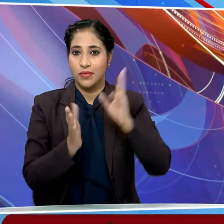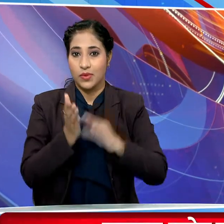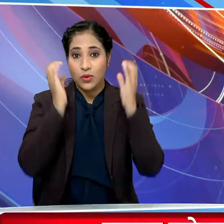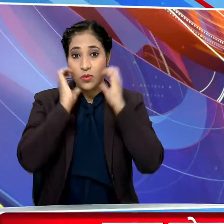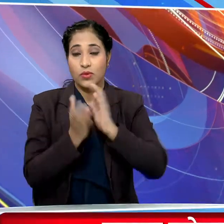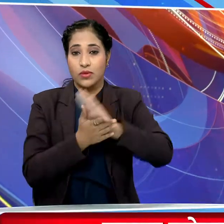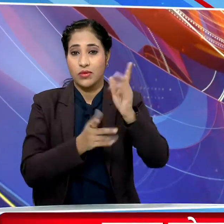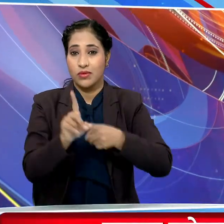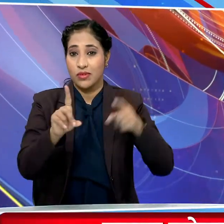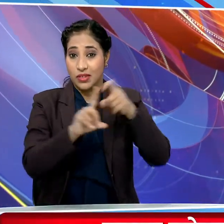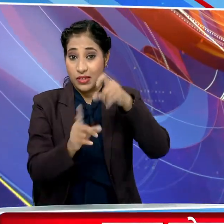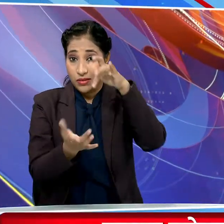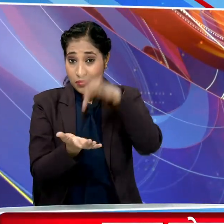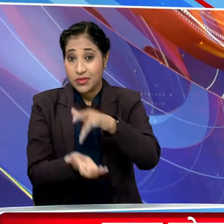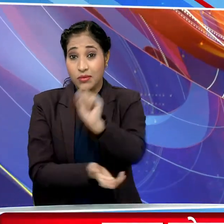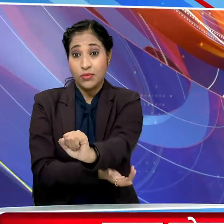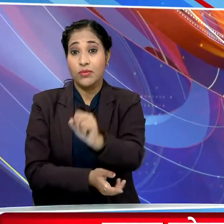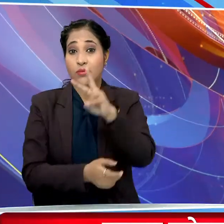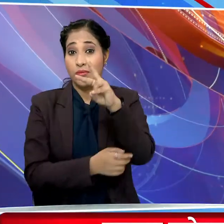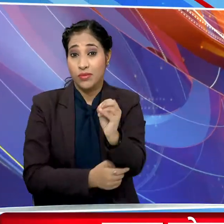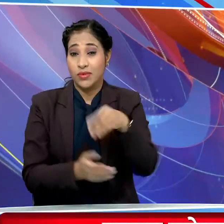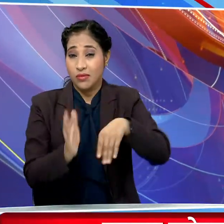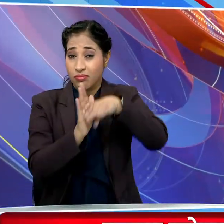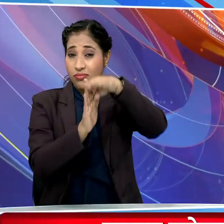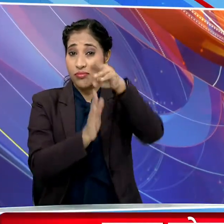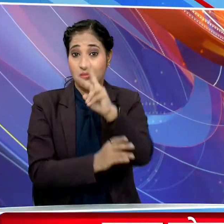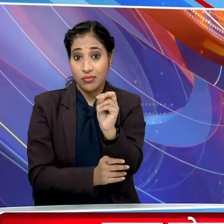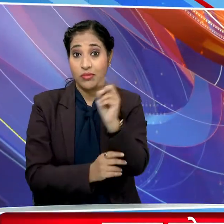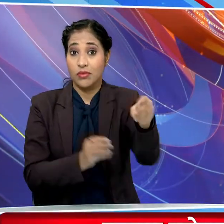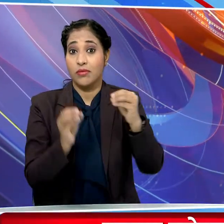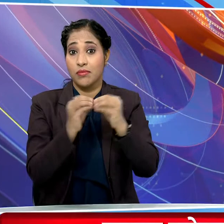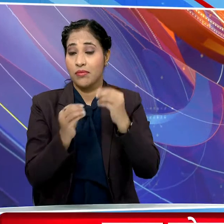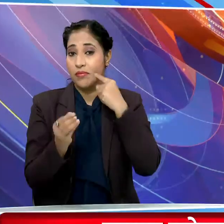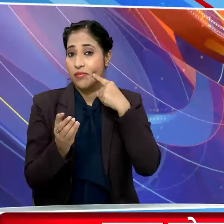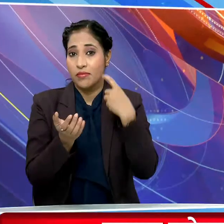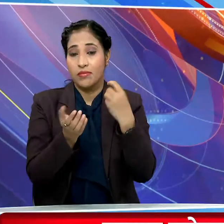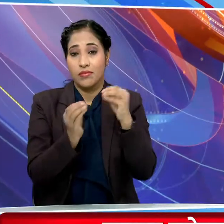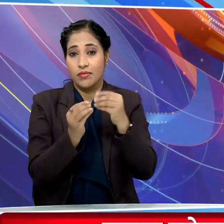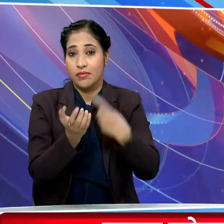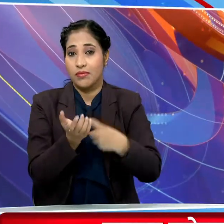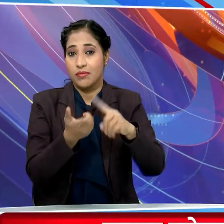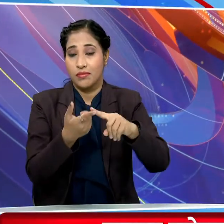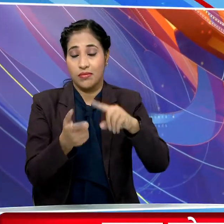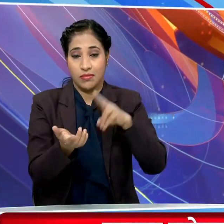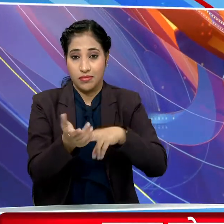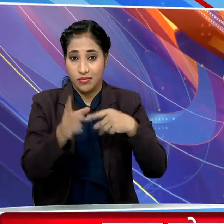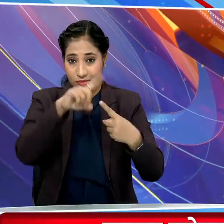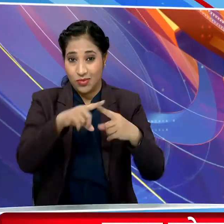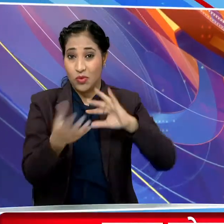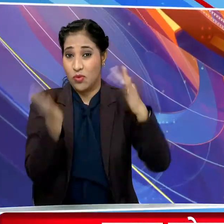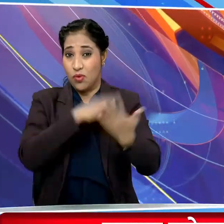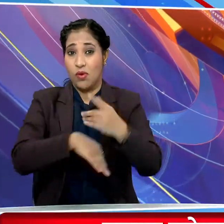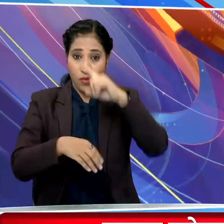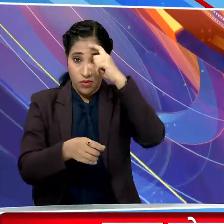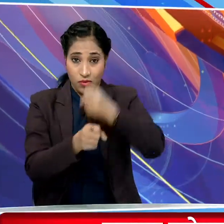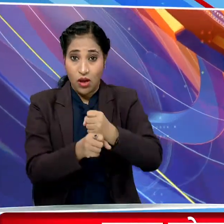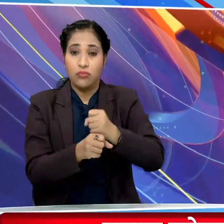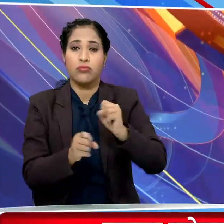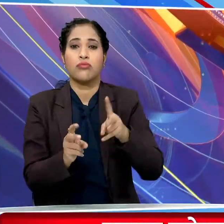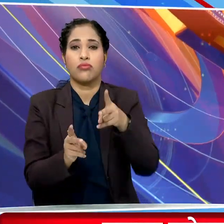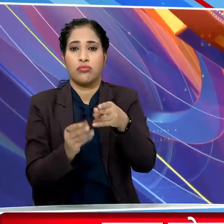प्रधानमंत्री मोदी ने अहमदाबाद में 20वें वाइब्रेंट गुजरात ग्लोबल समिट का किया शुभारंभ। मुख्यमंत्री भूपेंद्र पटेल